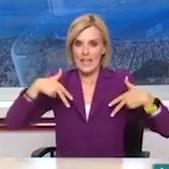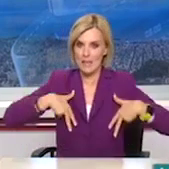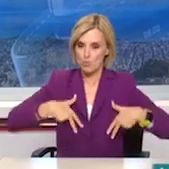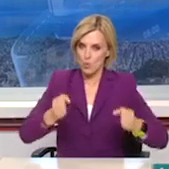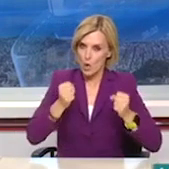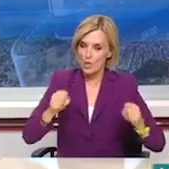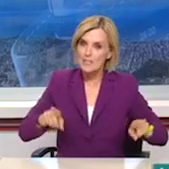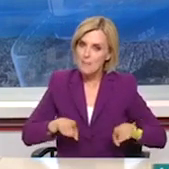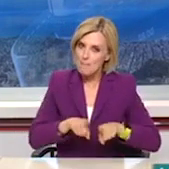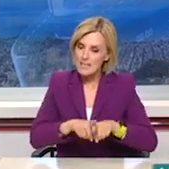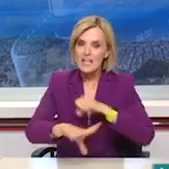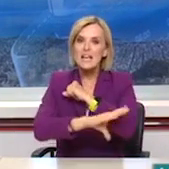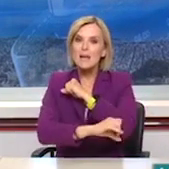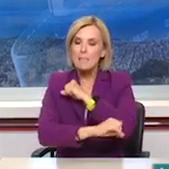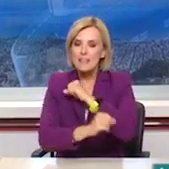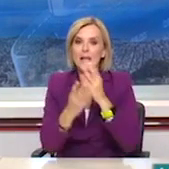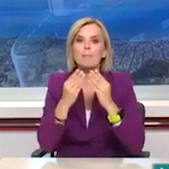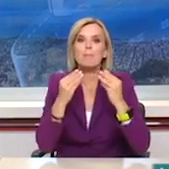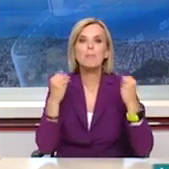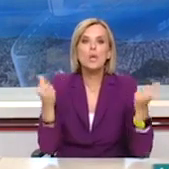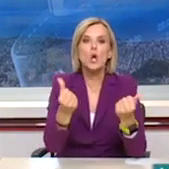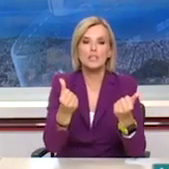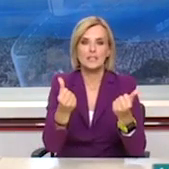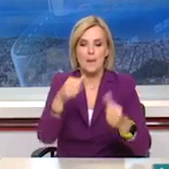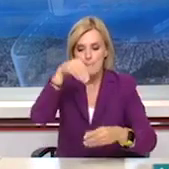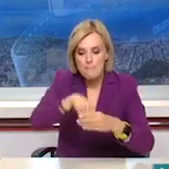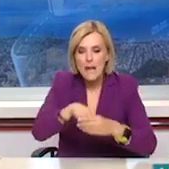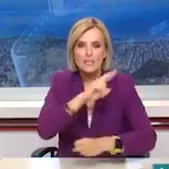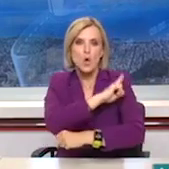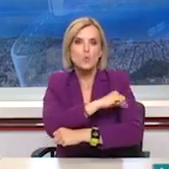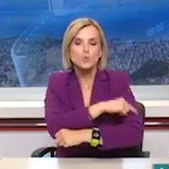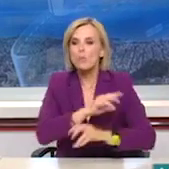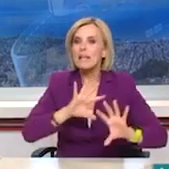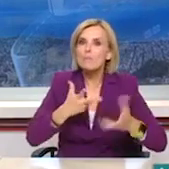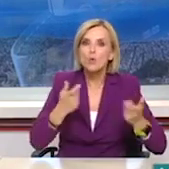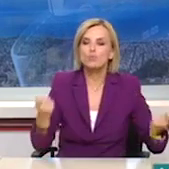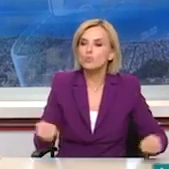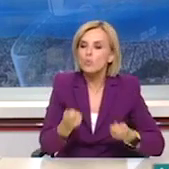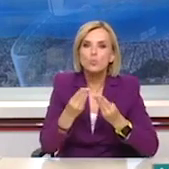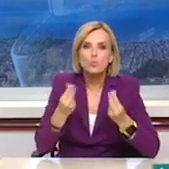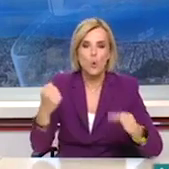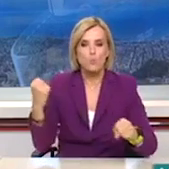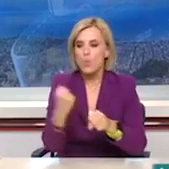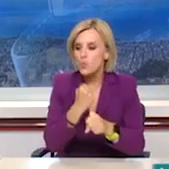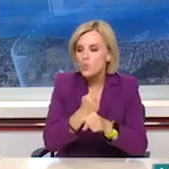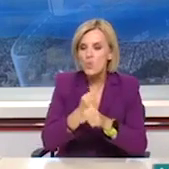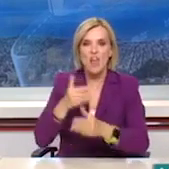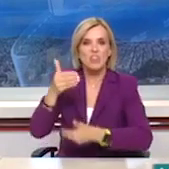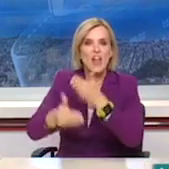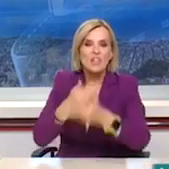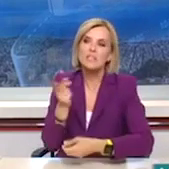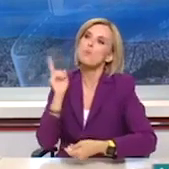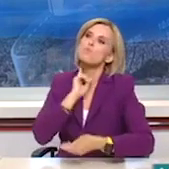Υπηρεσιών Υγείας υλοποιεί σχέδιο πιστοποίησης ποιότητας στον χώρο της υγείας με τη χρήση ειδικών δικτών και πρωτοκόλων εναρμονισμένων με τις διεθνείς